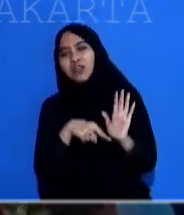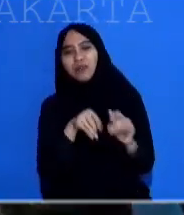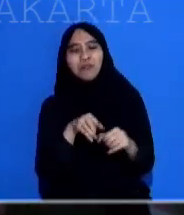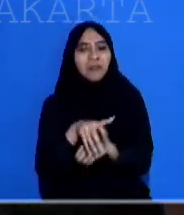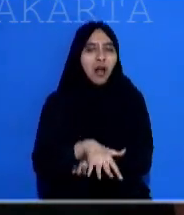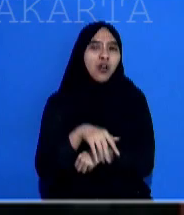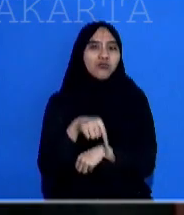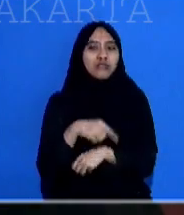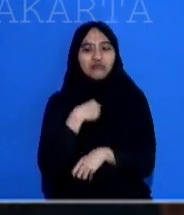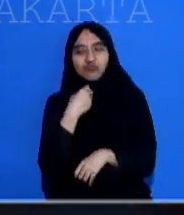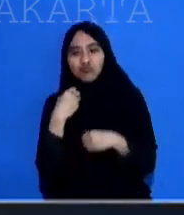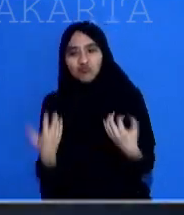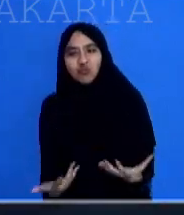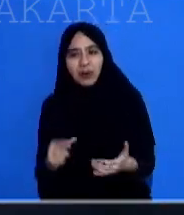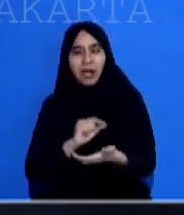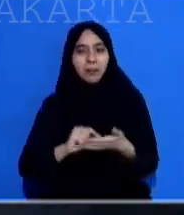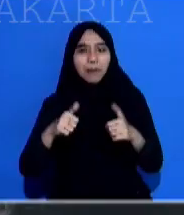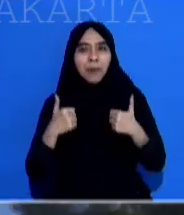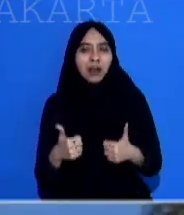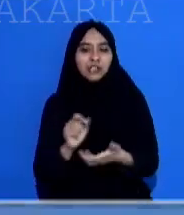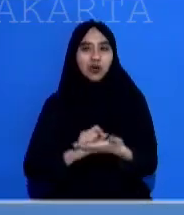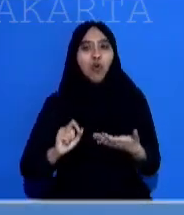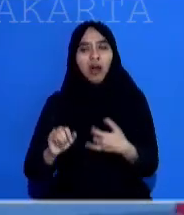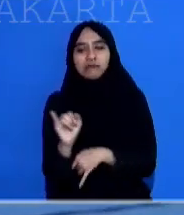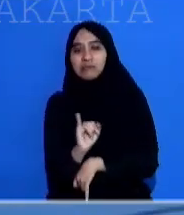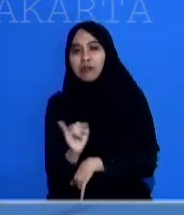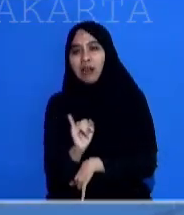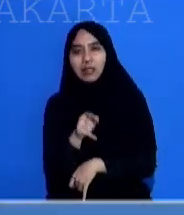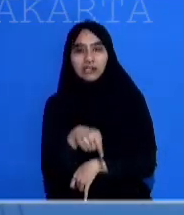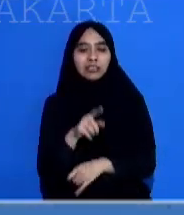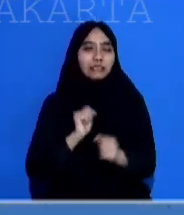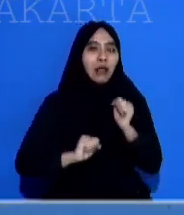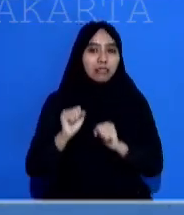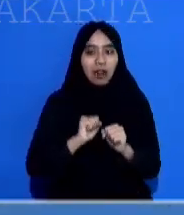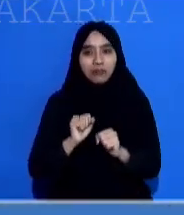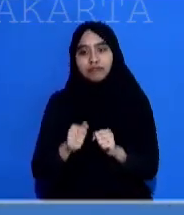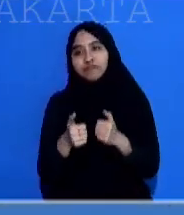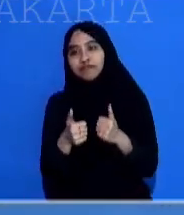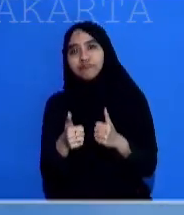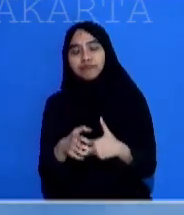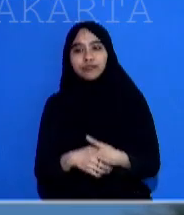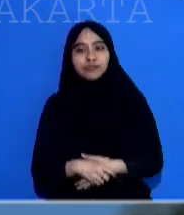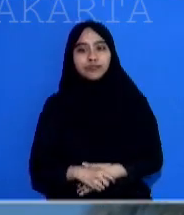siswa sendiri dan mencoreng nama baik sekolah demikian margol Laras TVRI Yogyakarta melaporkan dari Bantul